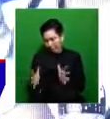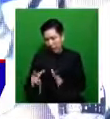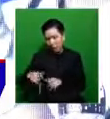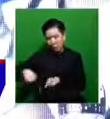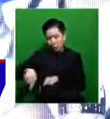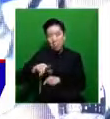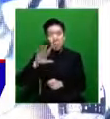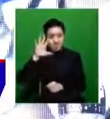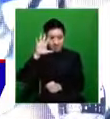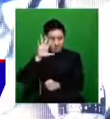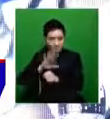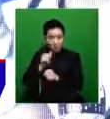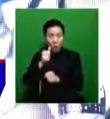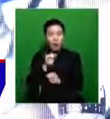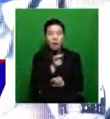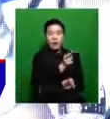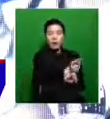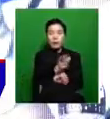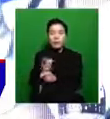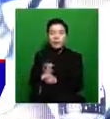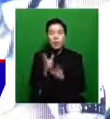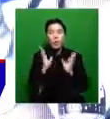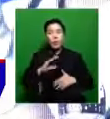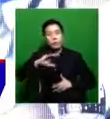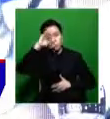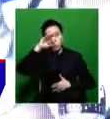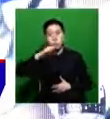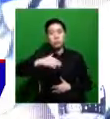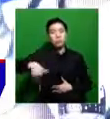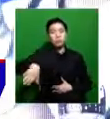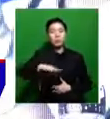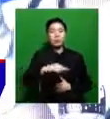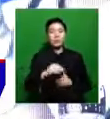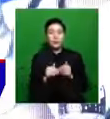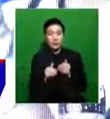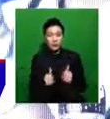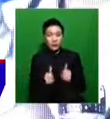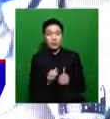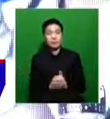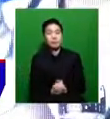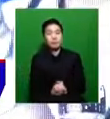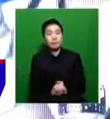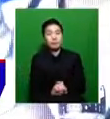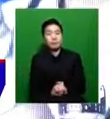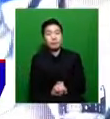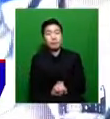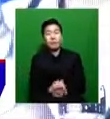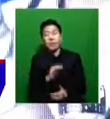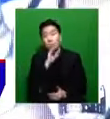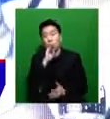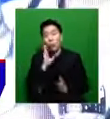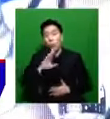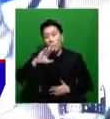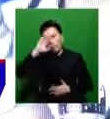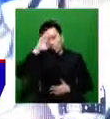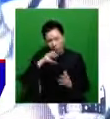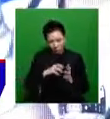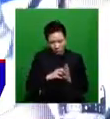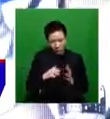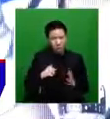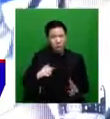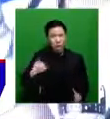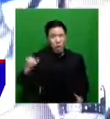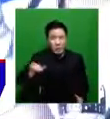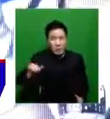พี่น้องประชาชนได้อย่างเต็มที่นะครับในส่วนที่มีผู้ป่วยที่โชคไม่ดีหน่อย